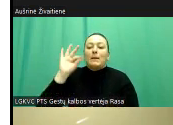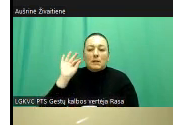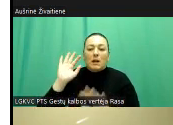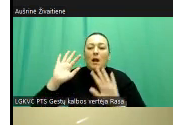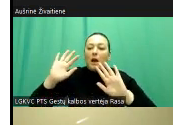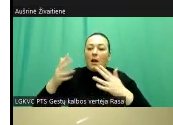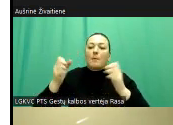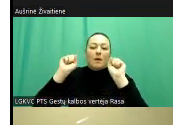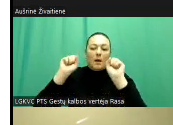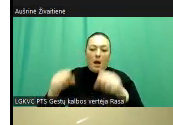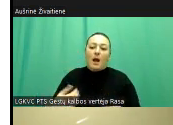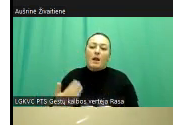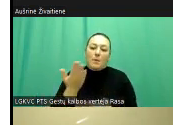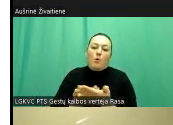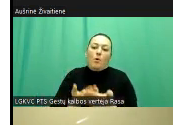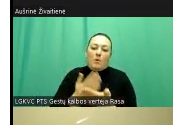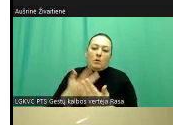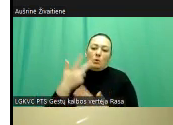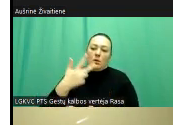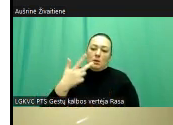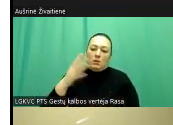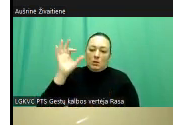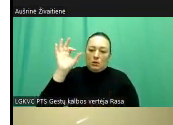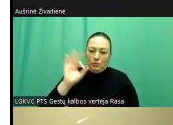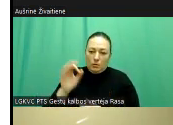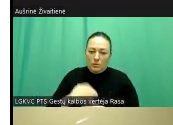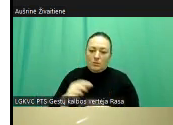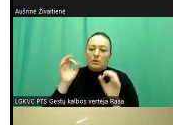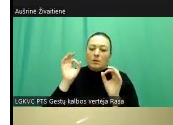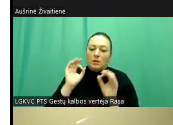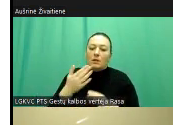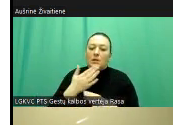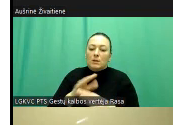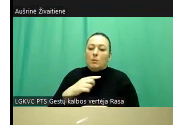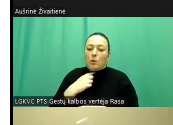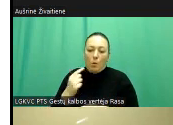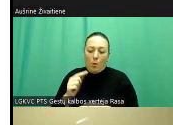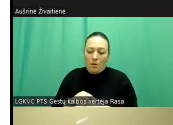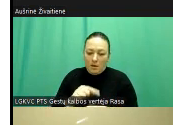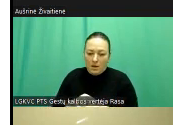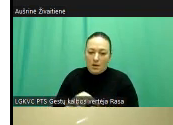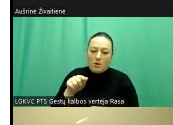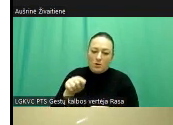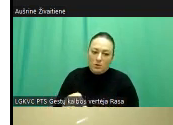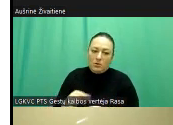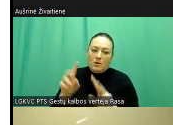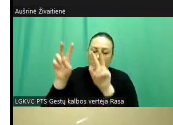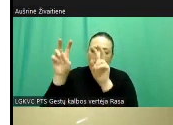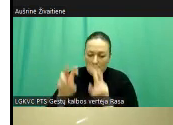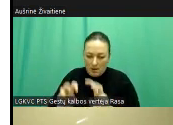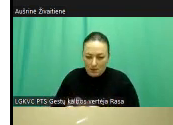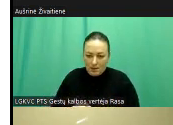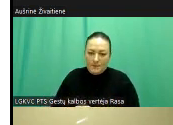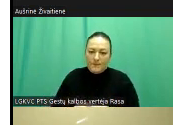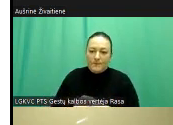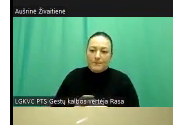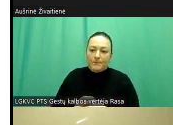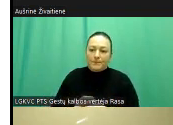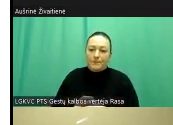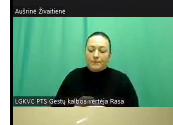jie galėtų panaudoti tos 30%. Ir mes tikrai skiriame labai daug laiko šios koncepcijos analizai ankstesnėse